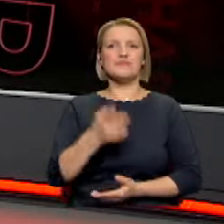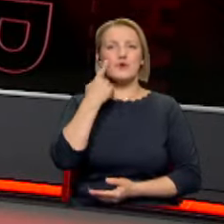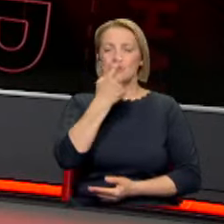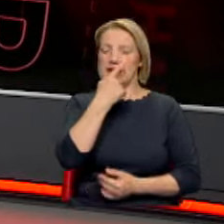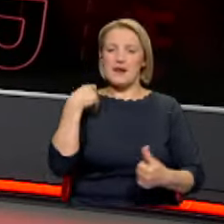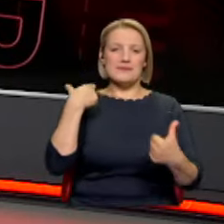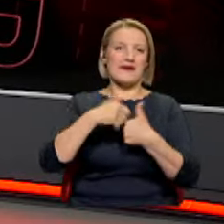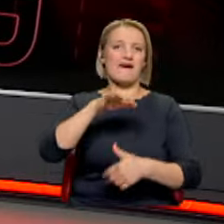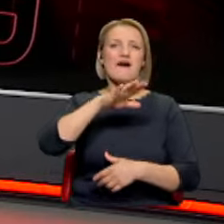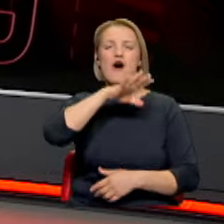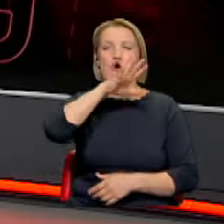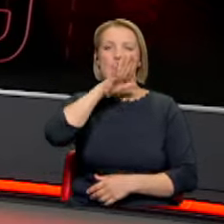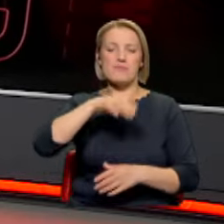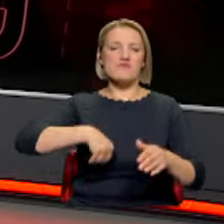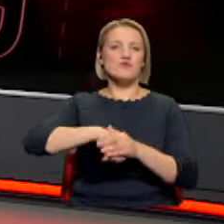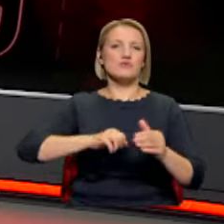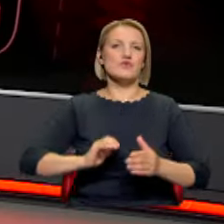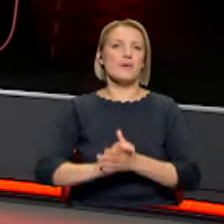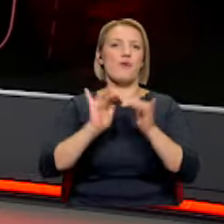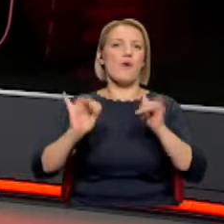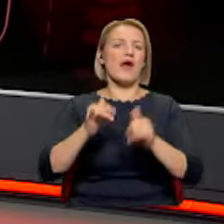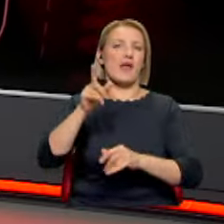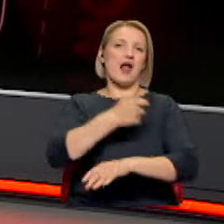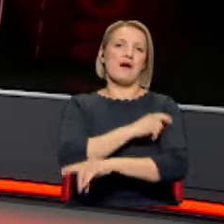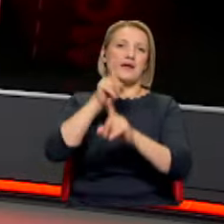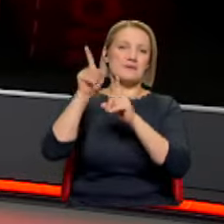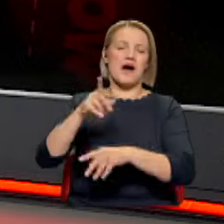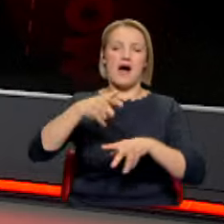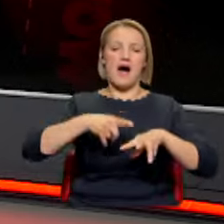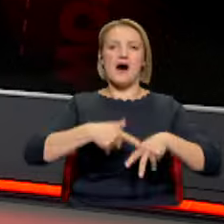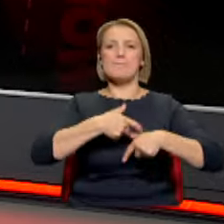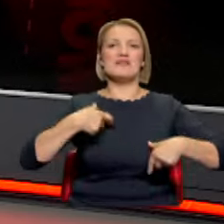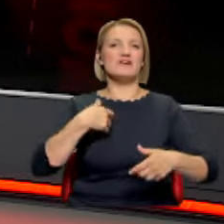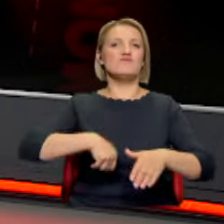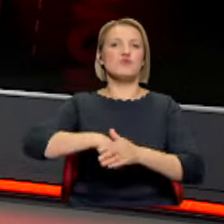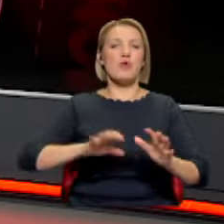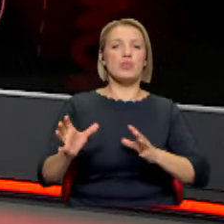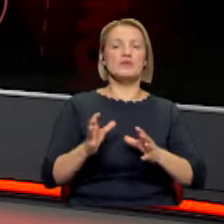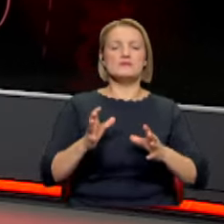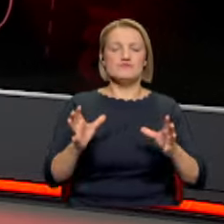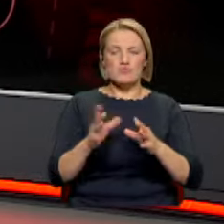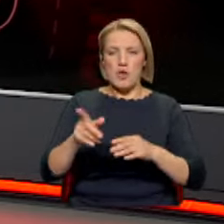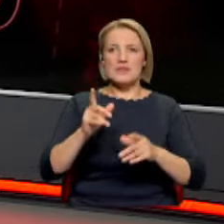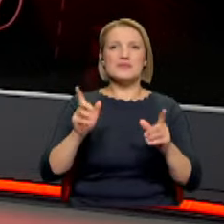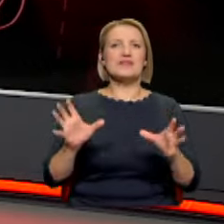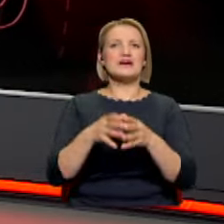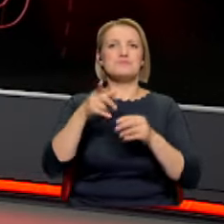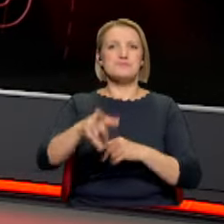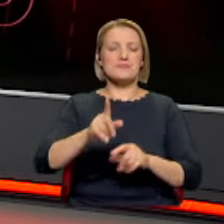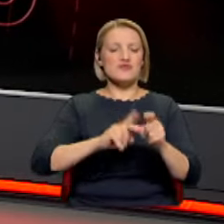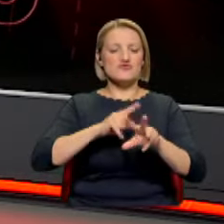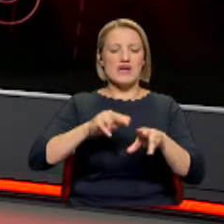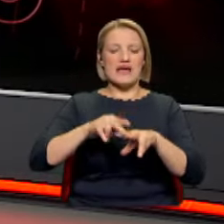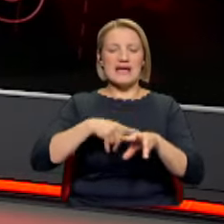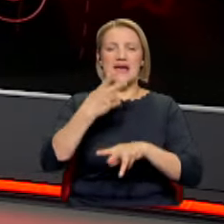Gözler bir kez daha Avrupa Futbol Şampiyonası'nın oynandığı Almanya'daydı. A milli futbol takımımız zorlu maçta Çekya'yı birbirinden